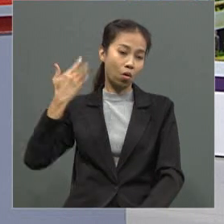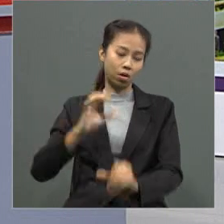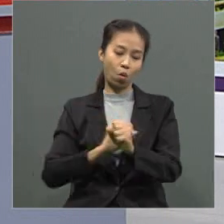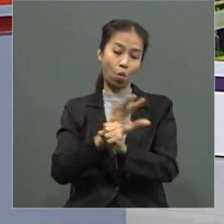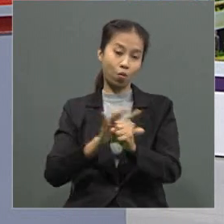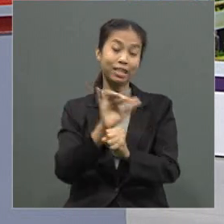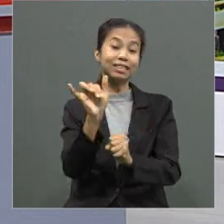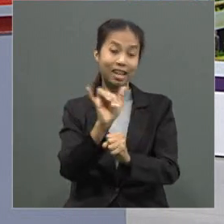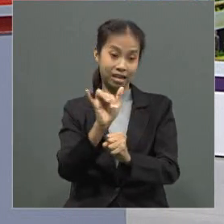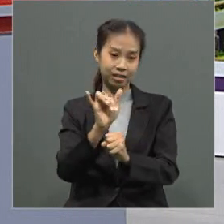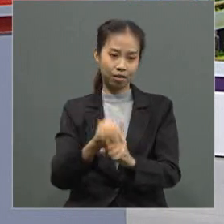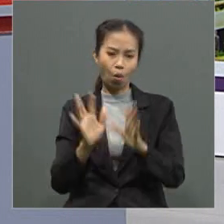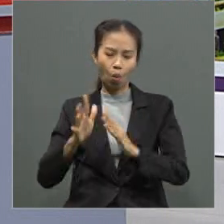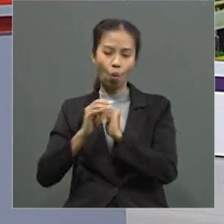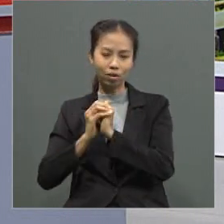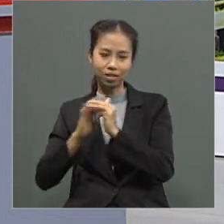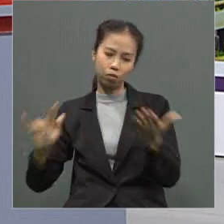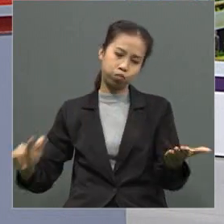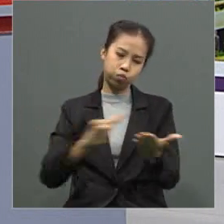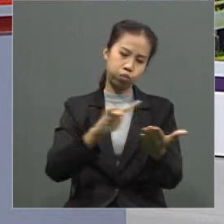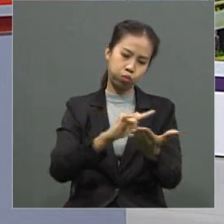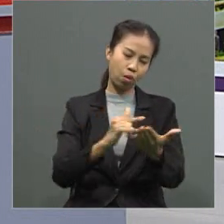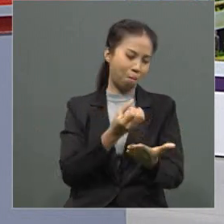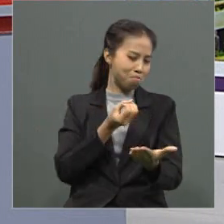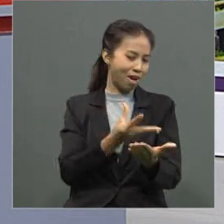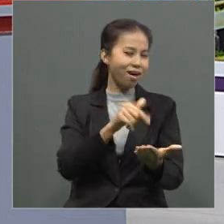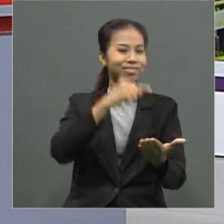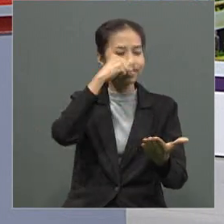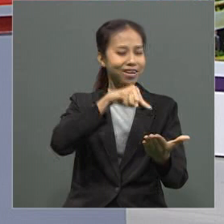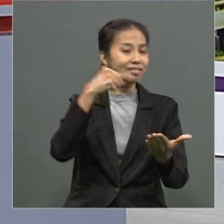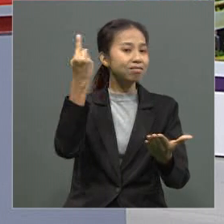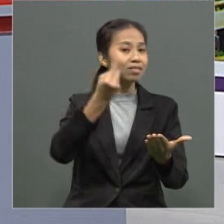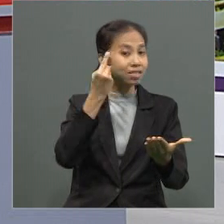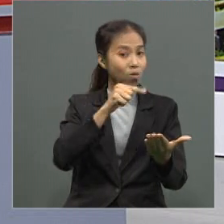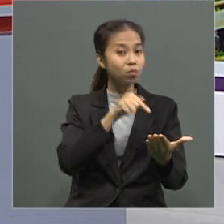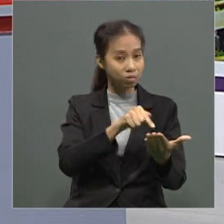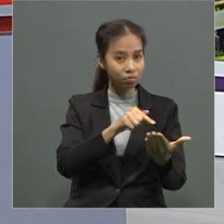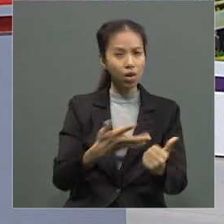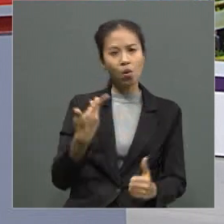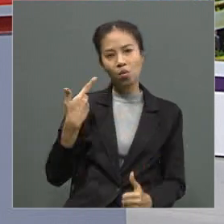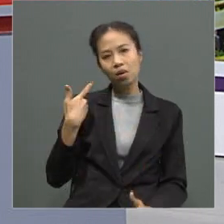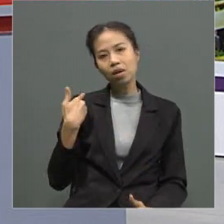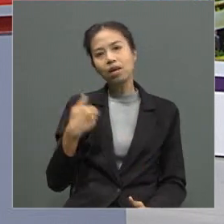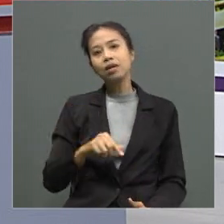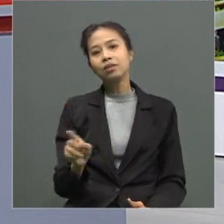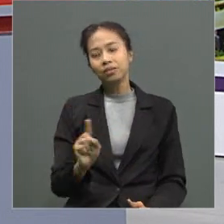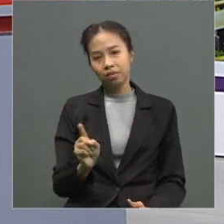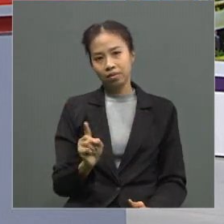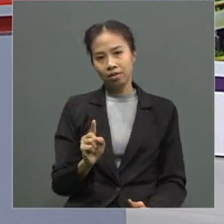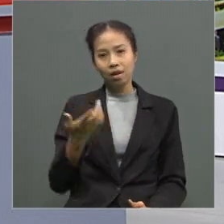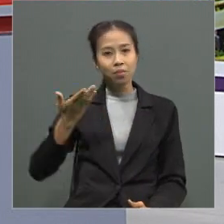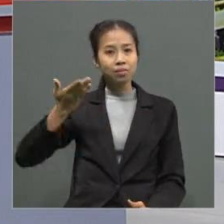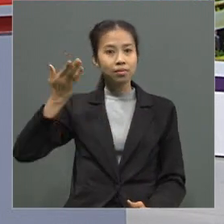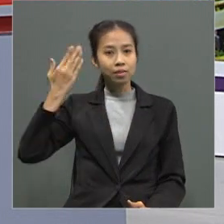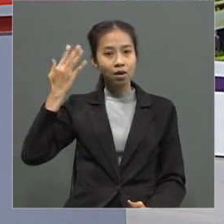เที่ยวจีนเนี่ยมาเป็นอันดับ 1เลยนะคะเข้ามาท่องเที่ยวในบ้านเราเนี่ยเยอะแยะมากมายผ่านซอพของเราครับคือก่อนหน้านี้